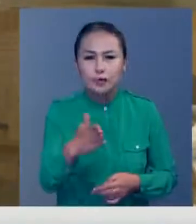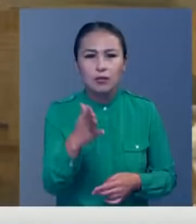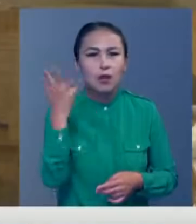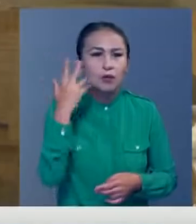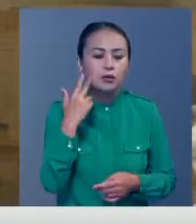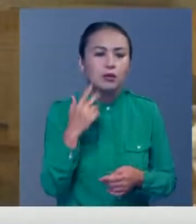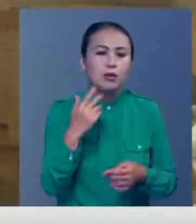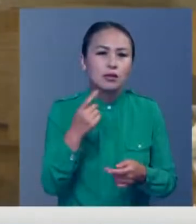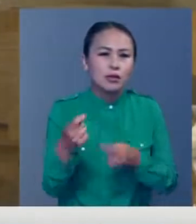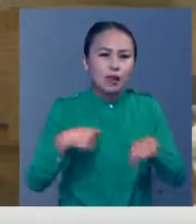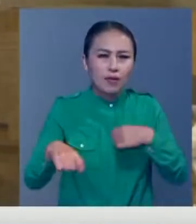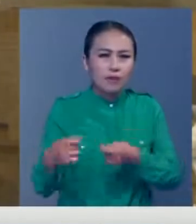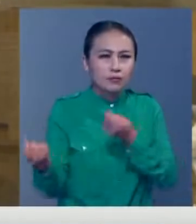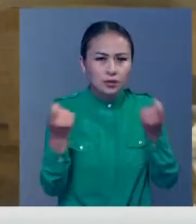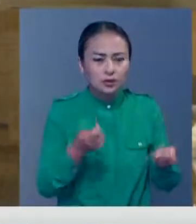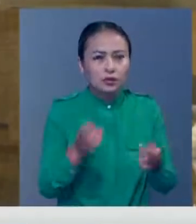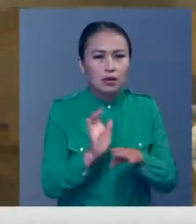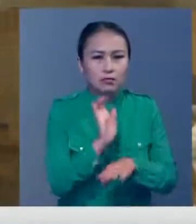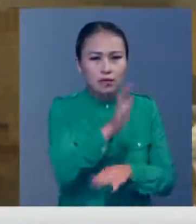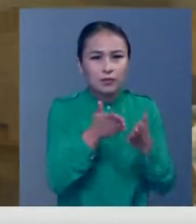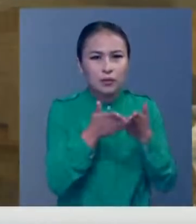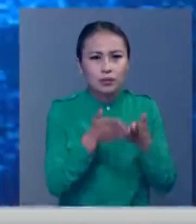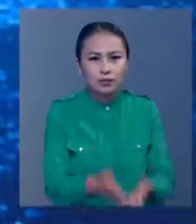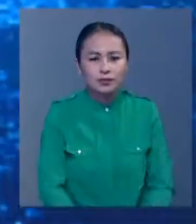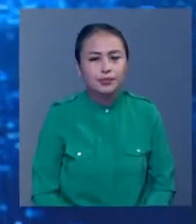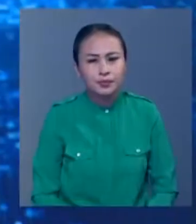керек тауарларды тез арада жинап, Ақтау портына жіберді.